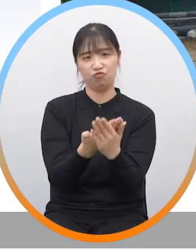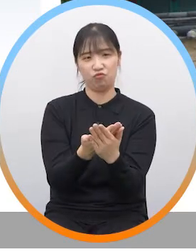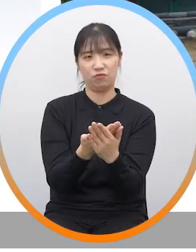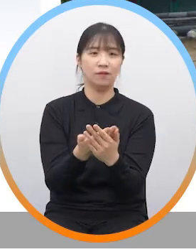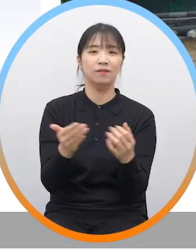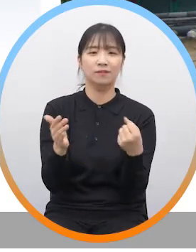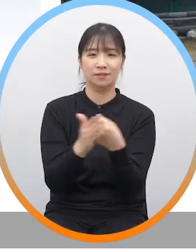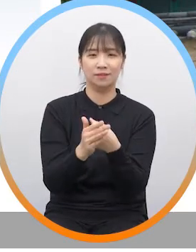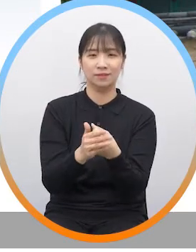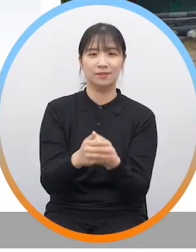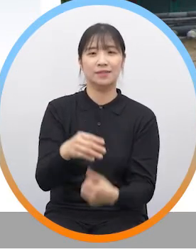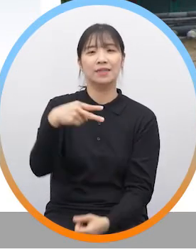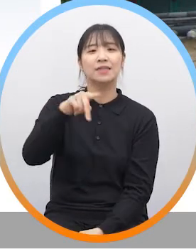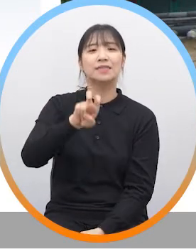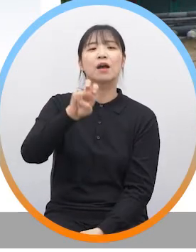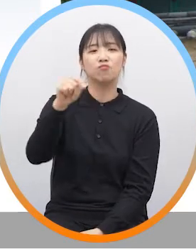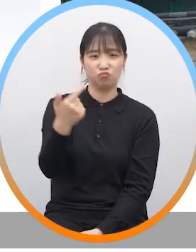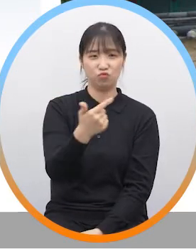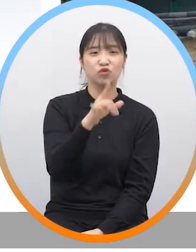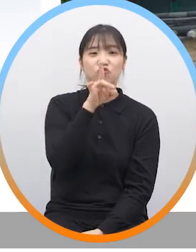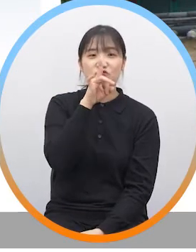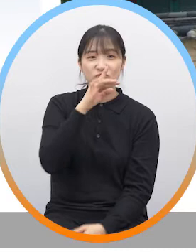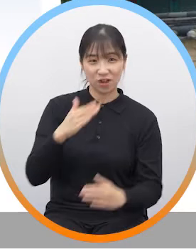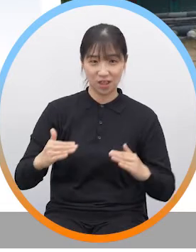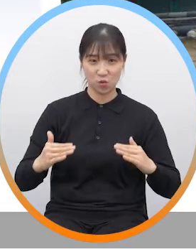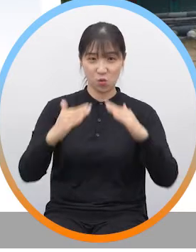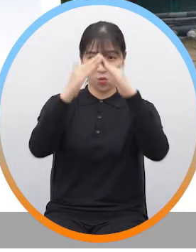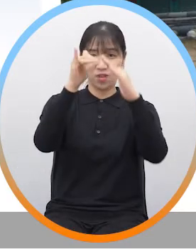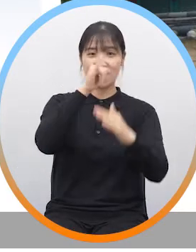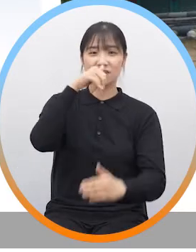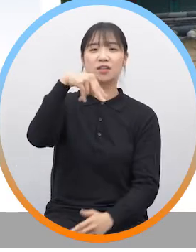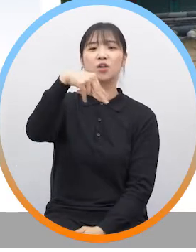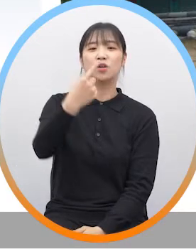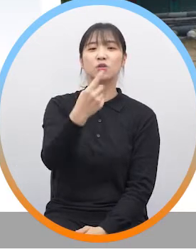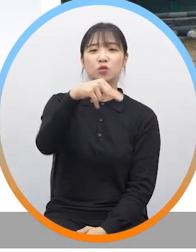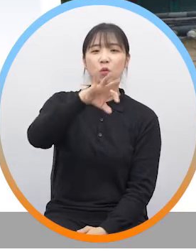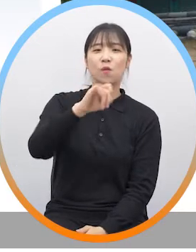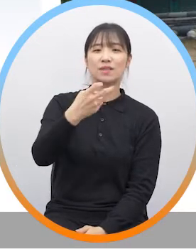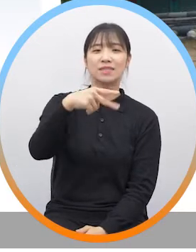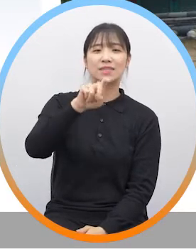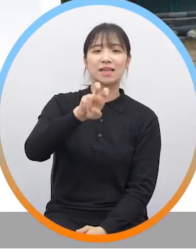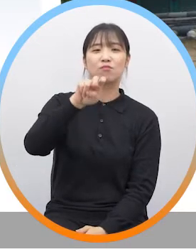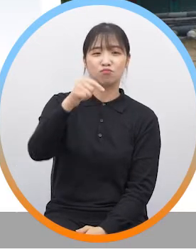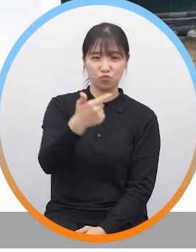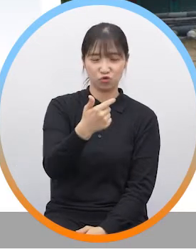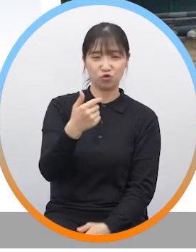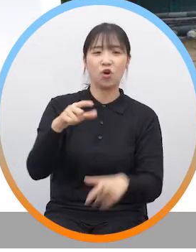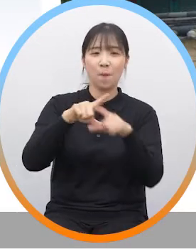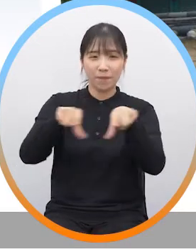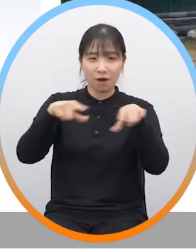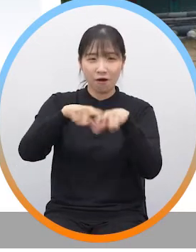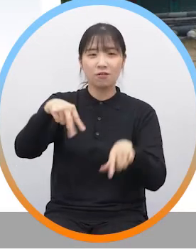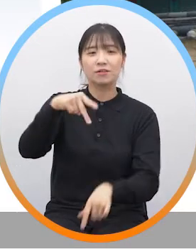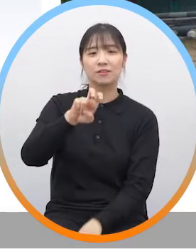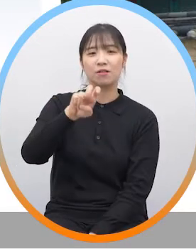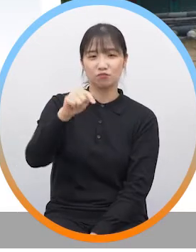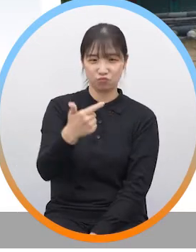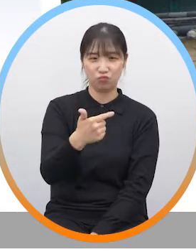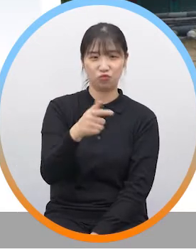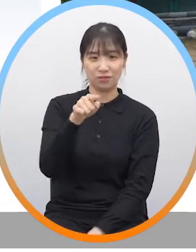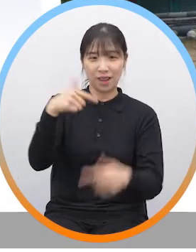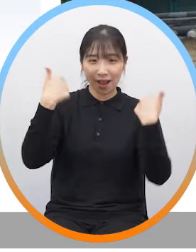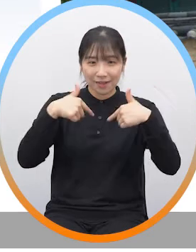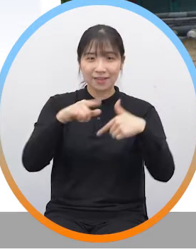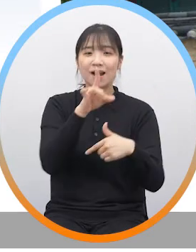이건 산문입니다. 중간에가 솟아있으면 솟을 산문, 그냥 평산문이 되겠습니다. 그래서